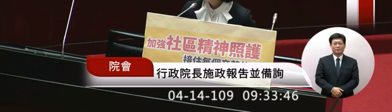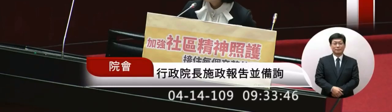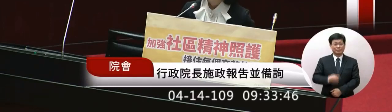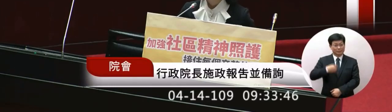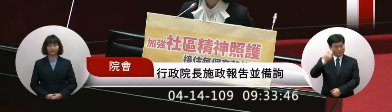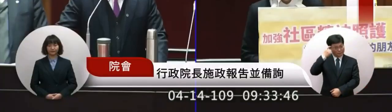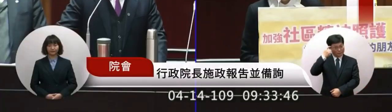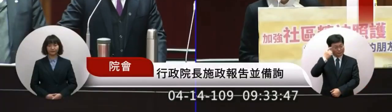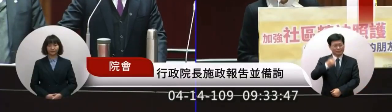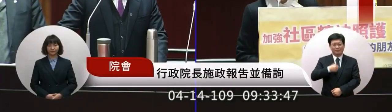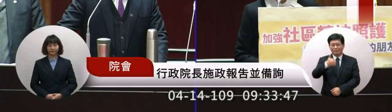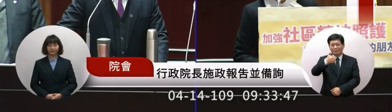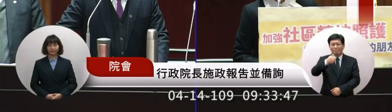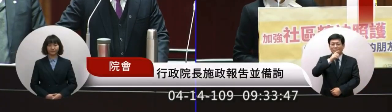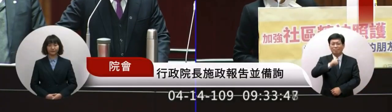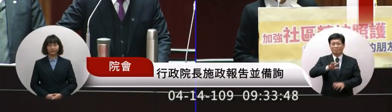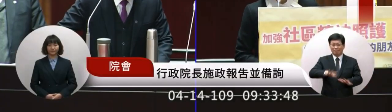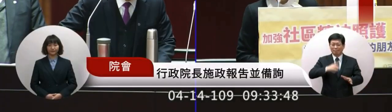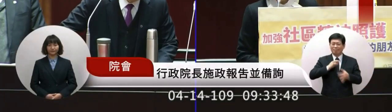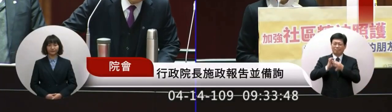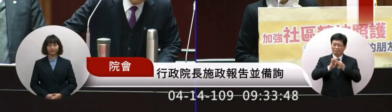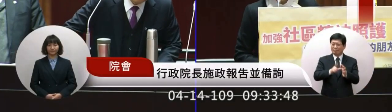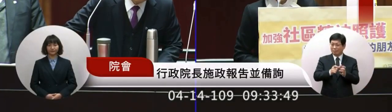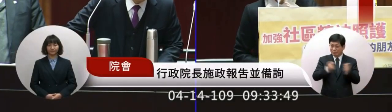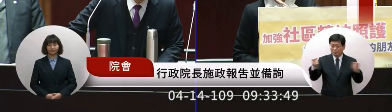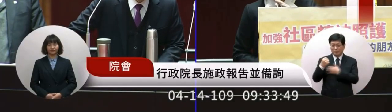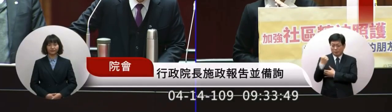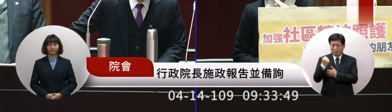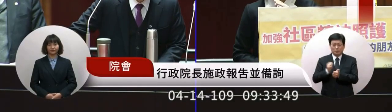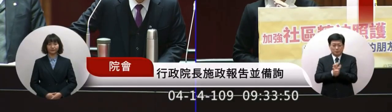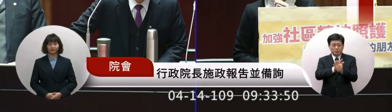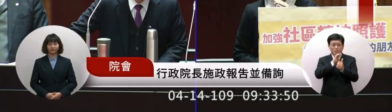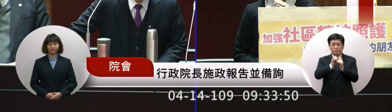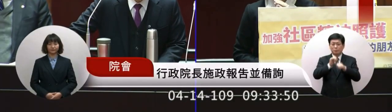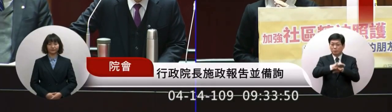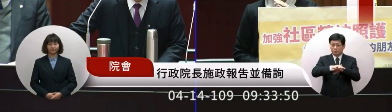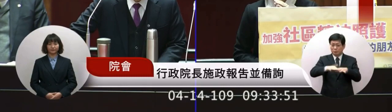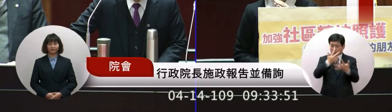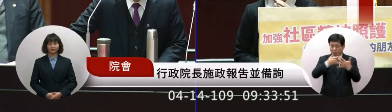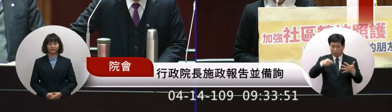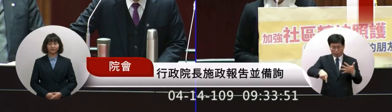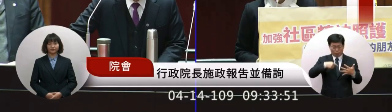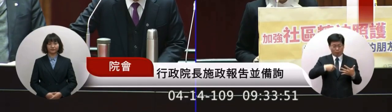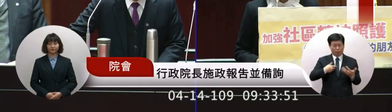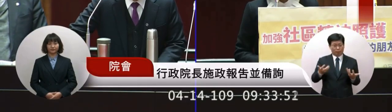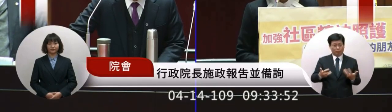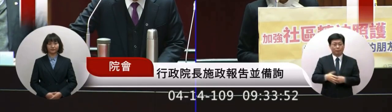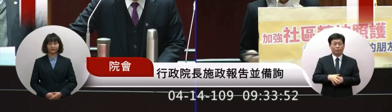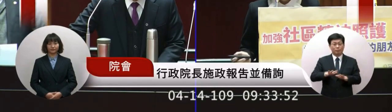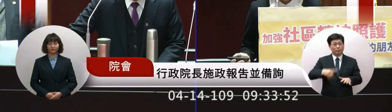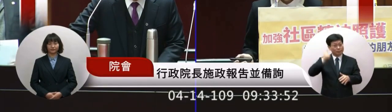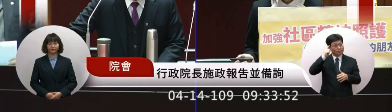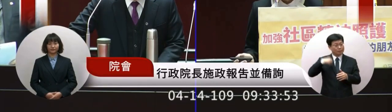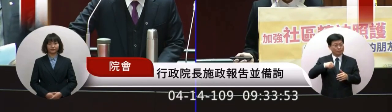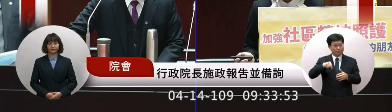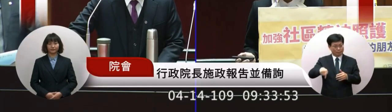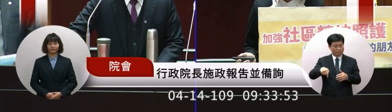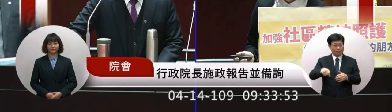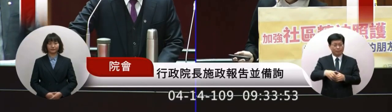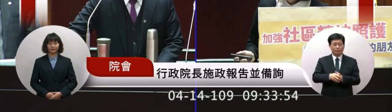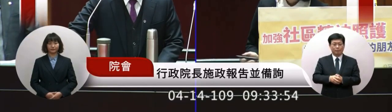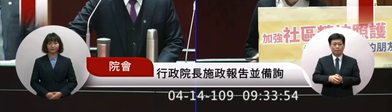我们想要很谢谢说，我们一直长期以来在努力提升社会安全网的这个安全性的部分。那今天想要就这个社